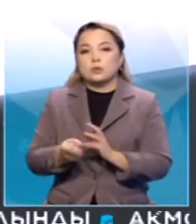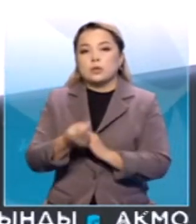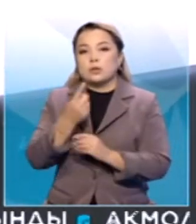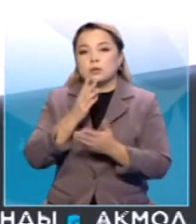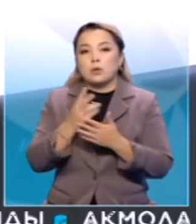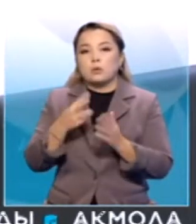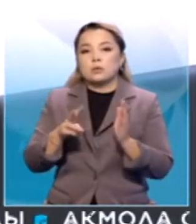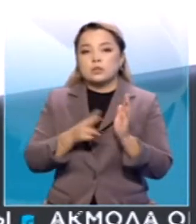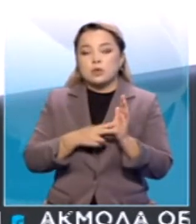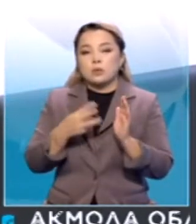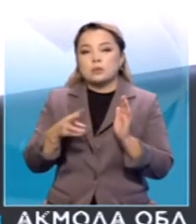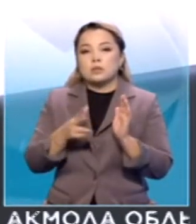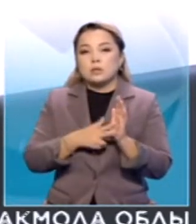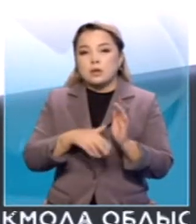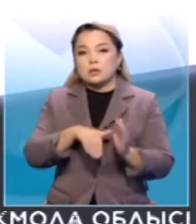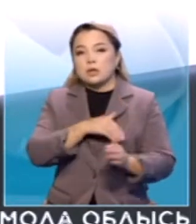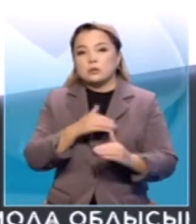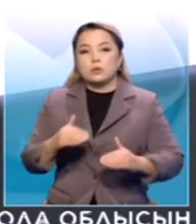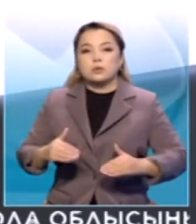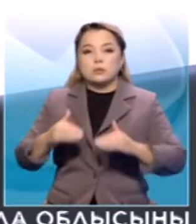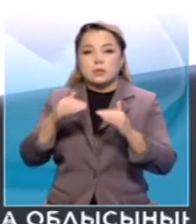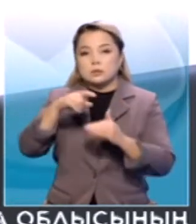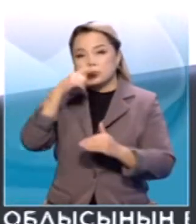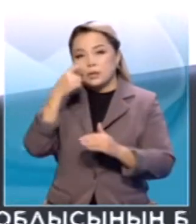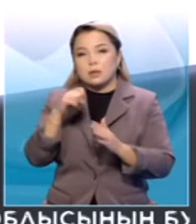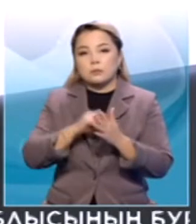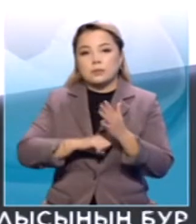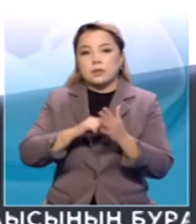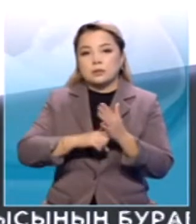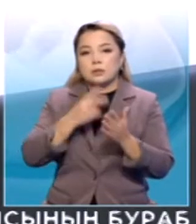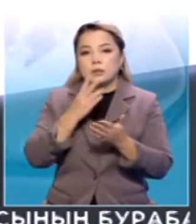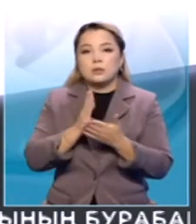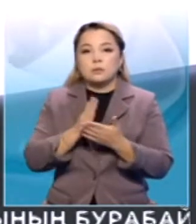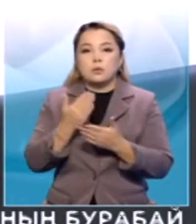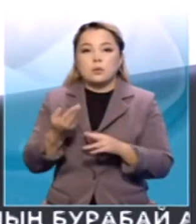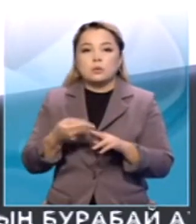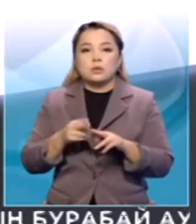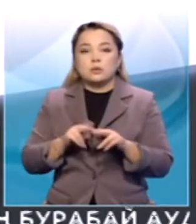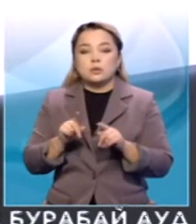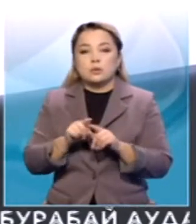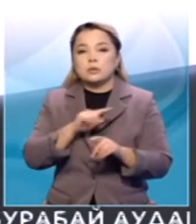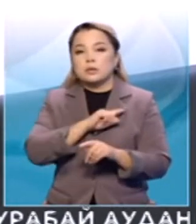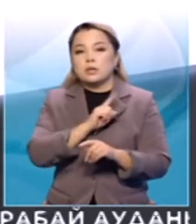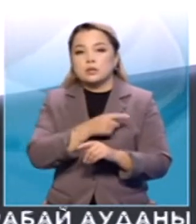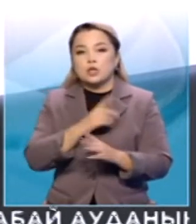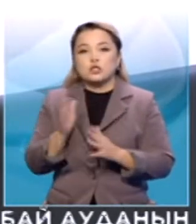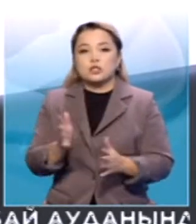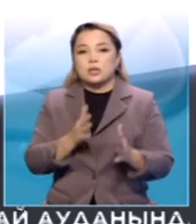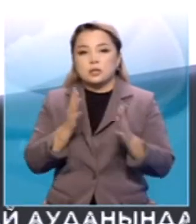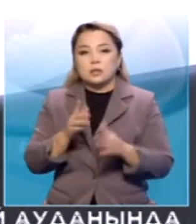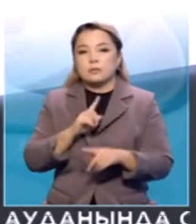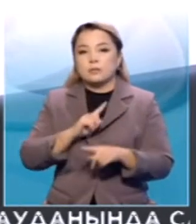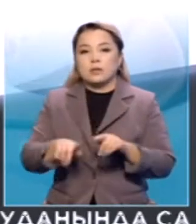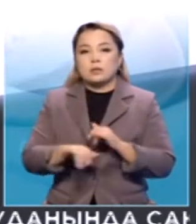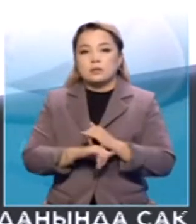күннің 37-38 градусқа дейін күрт ысып кетуі себеп болып отыр. Оның үстіне қатты желдің кесірінен тез